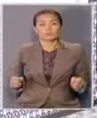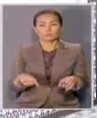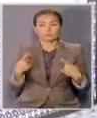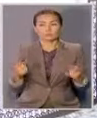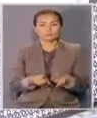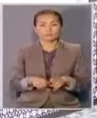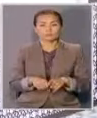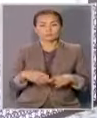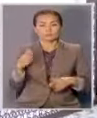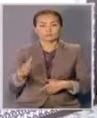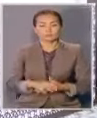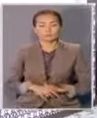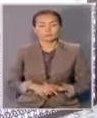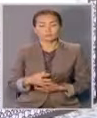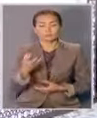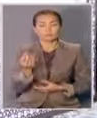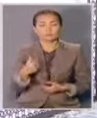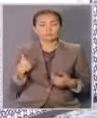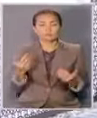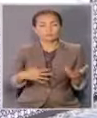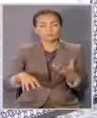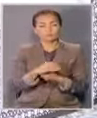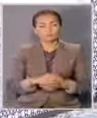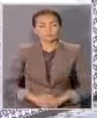қалыптасып өсуіне себепші болатын орда. Сондықтан тағы да құтты болсын Таңдайдағы мешітіміз үшін.